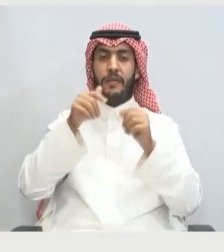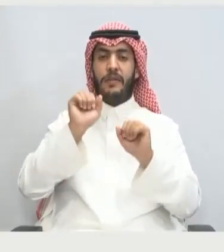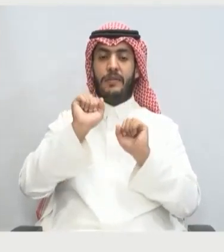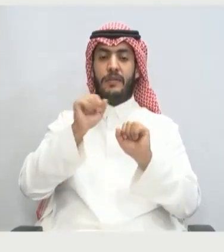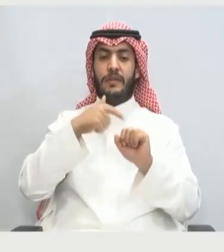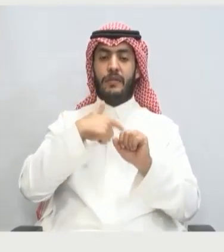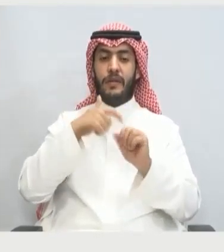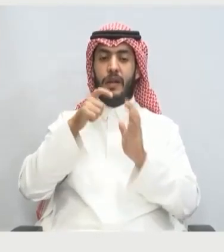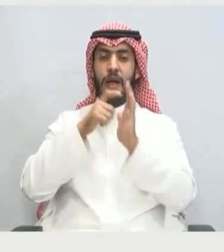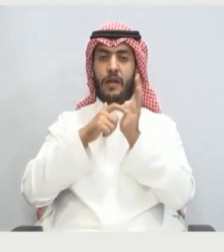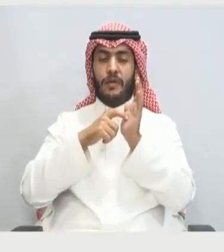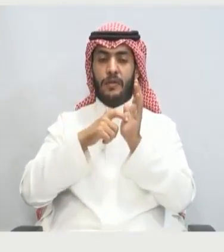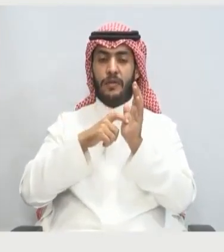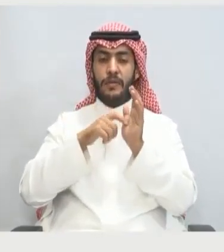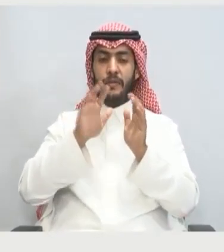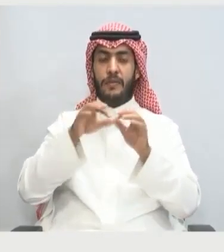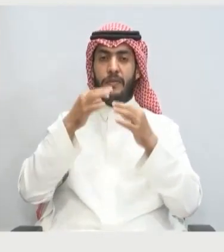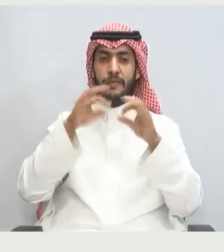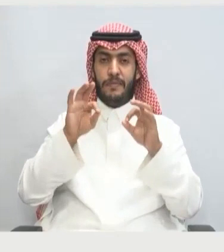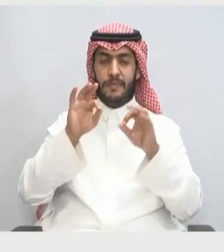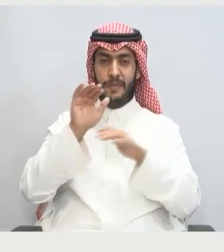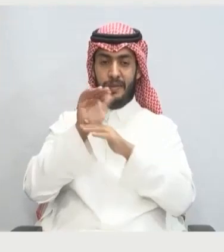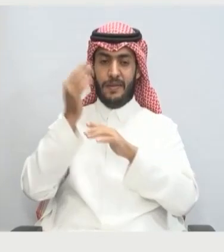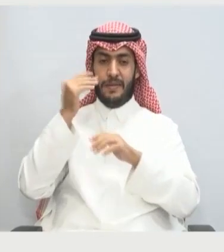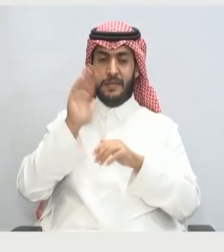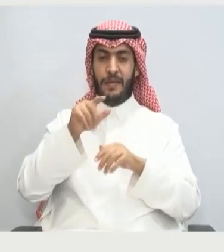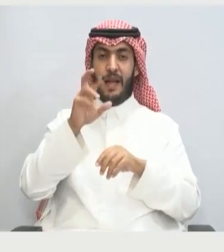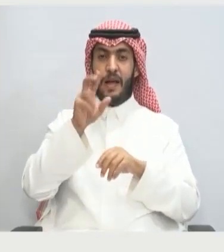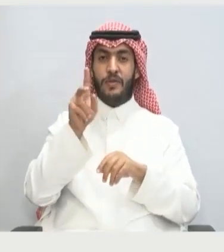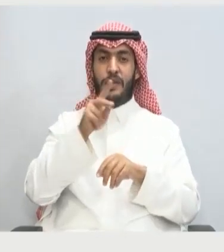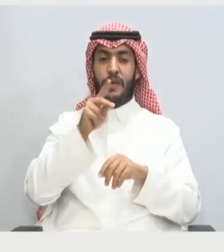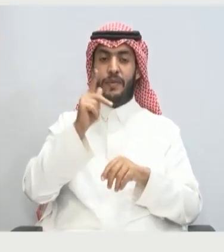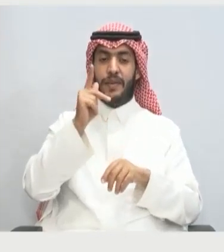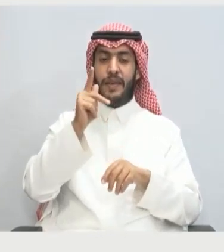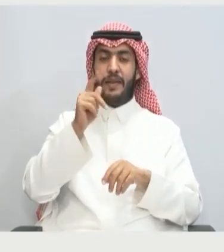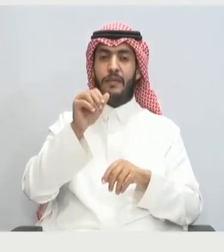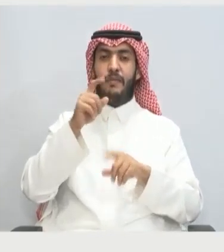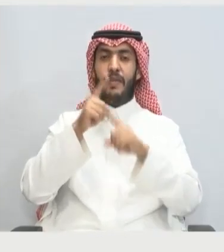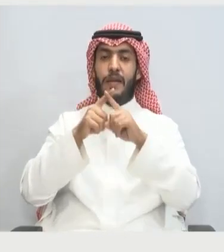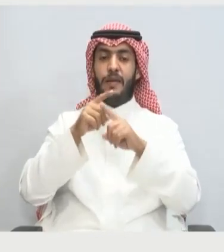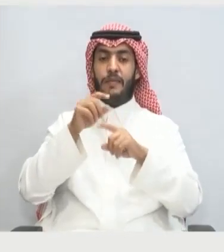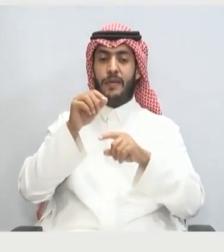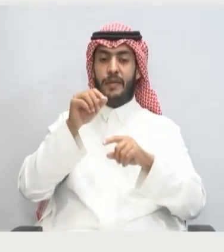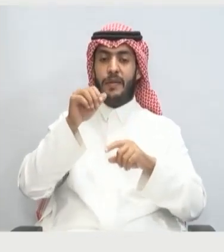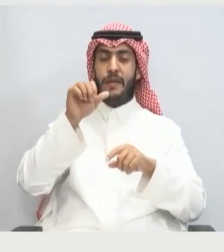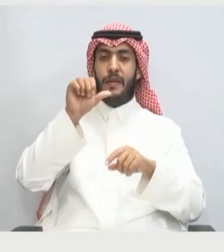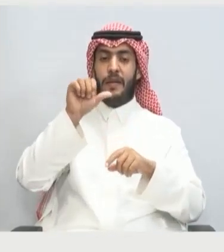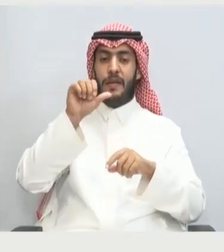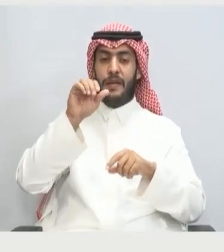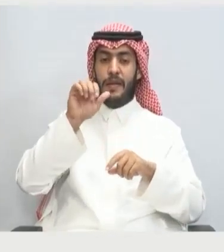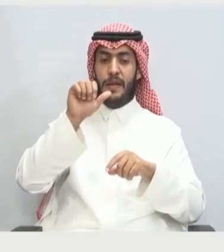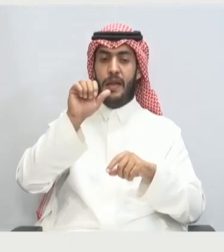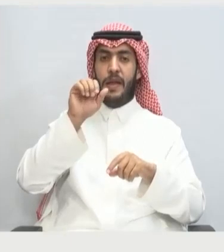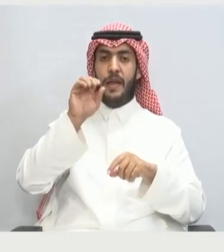عباره عن هذا هو القانون الذي اخذناه حيث ان الار تساوي الك مضروب في تركيز الماده الاولى مرفوعه